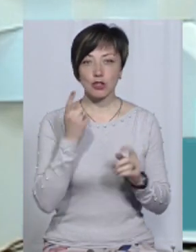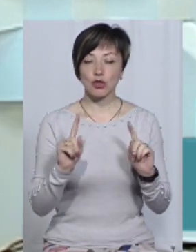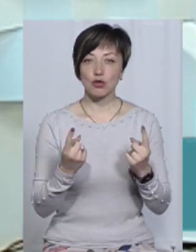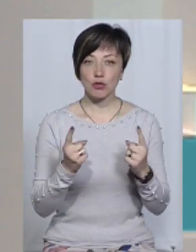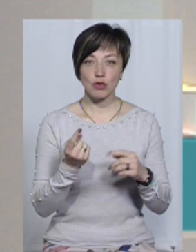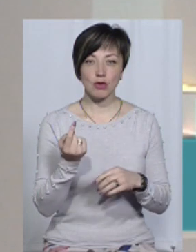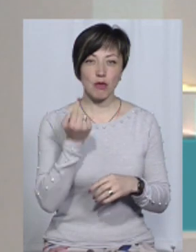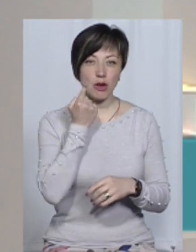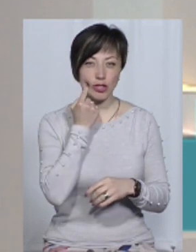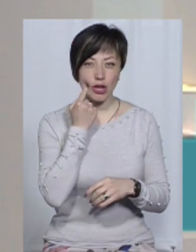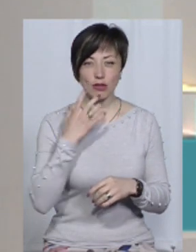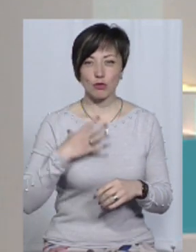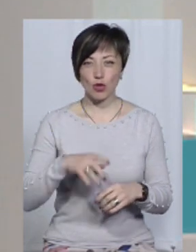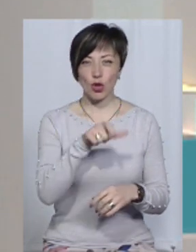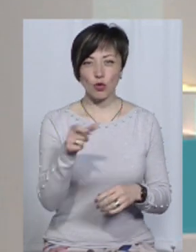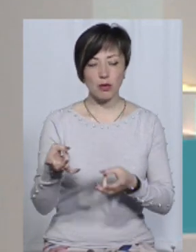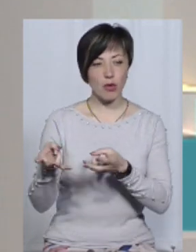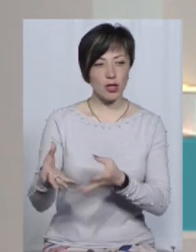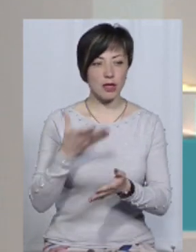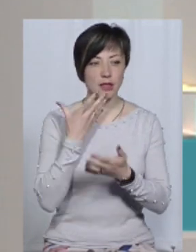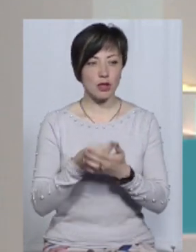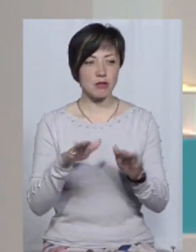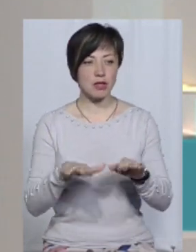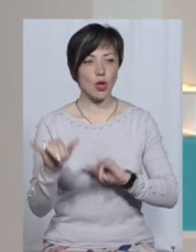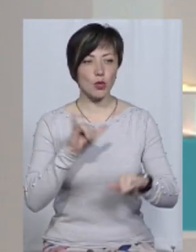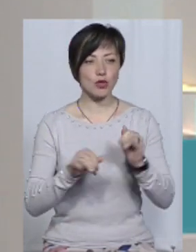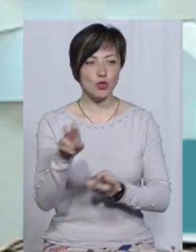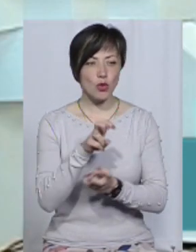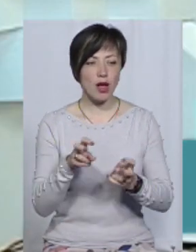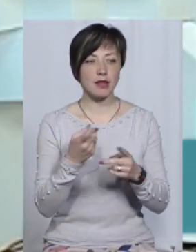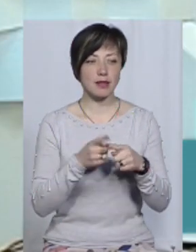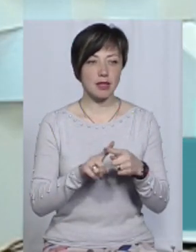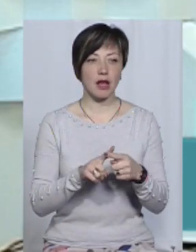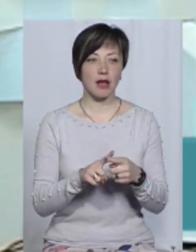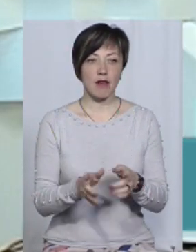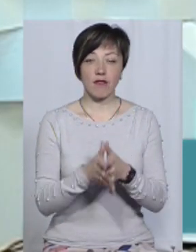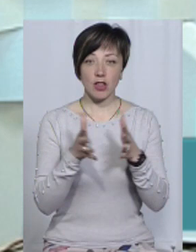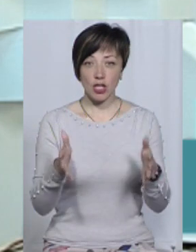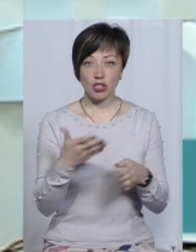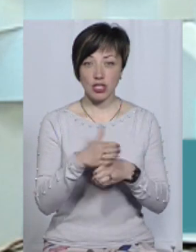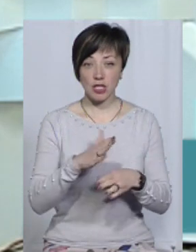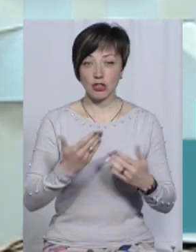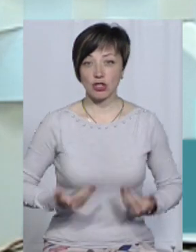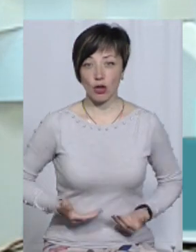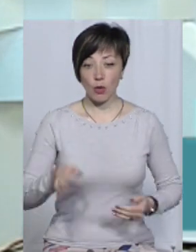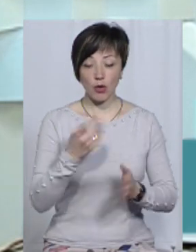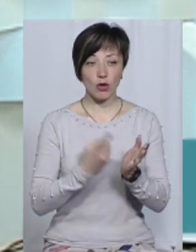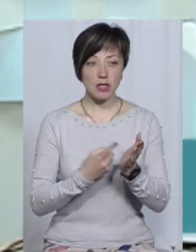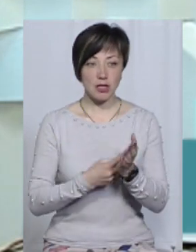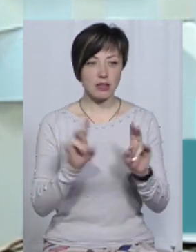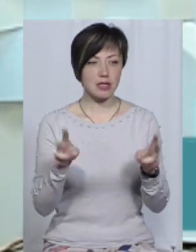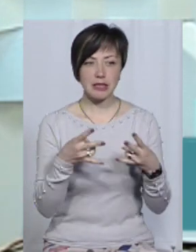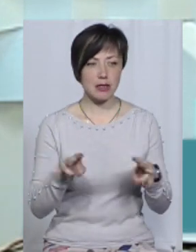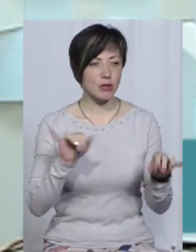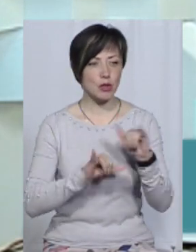чомусь ображає, що змушені люди покидати свої місця, кудись шукати, глядіти, але вже велика частина жити в нашій доказала, що